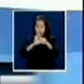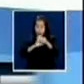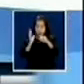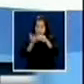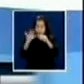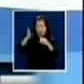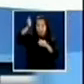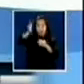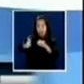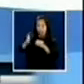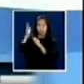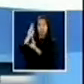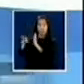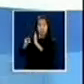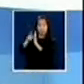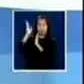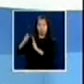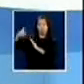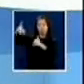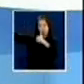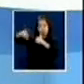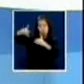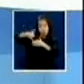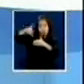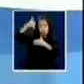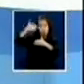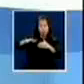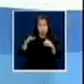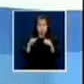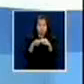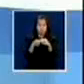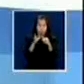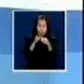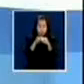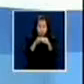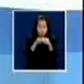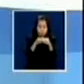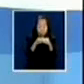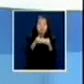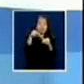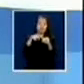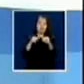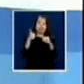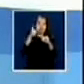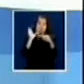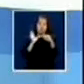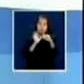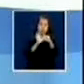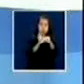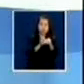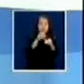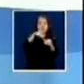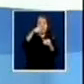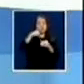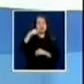าสู่ในพื้นที่การชุมนุมเพิ่มขึ้นแล้วก็กดดันให้ลดลงโดยลำดับน่าจะนำไปสู่การยุติการชุมนุ